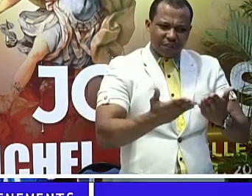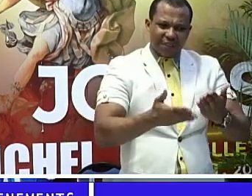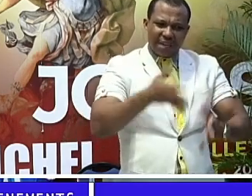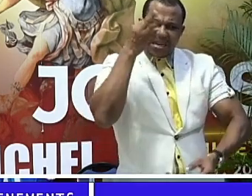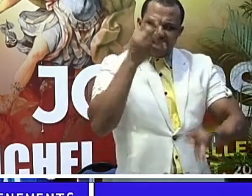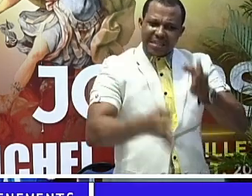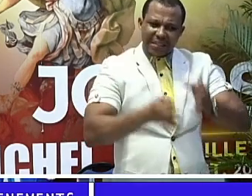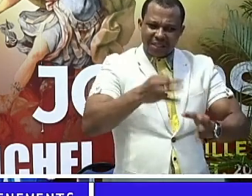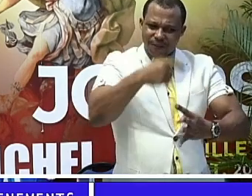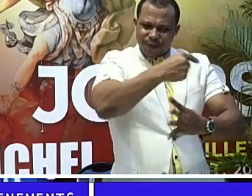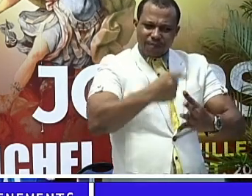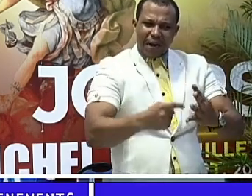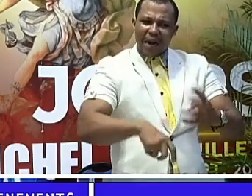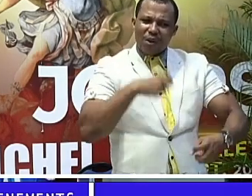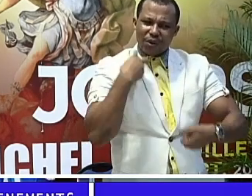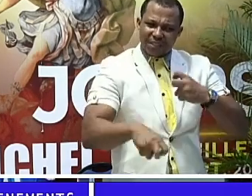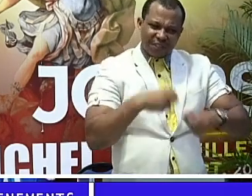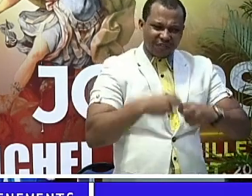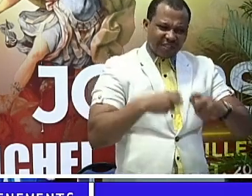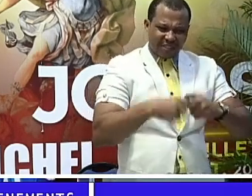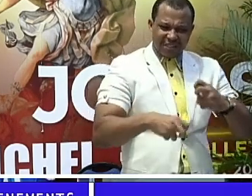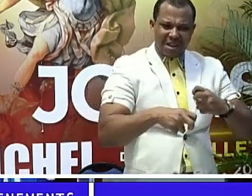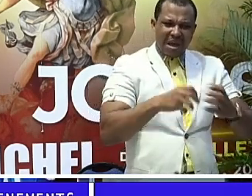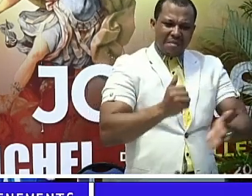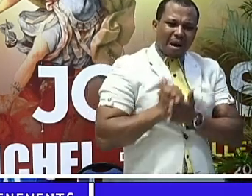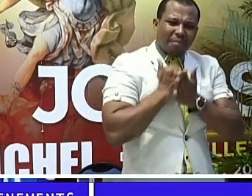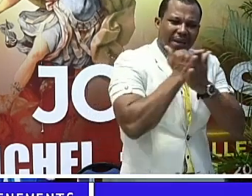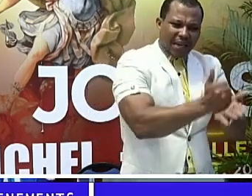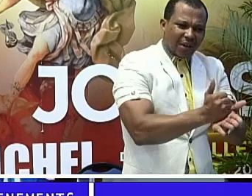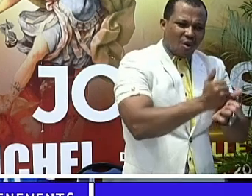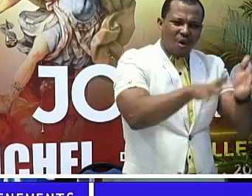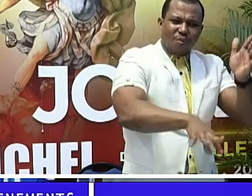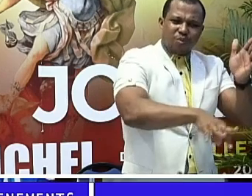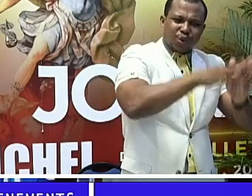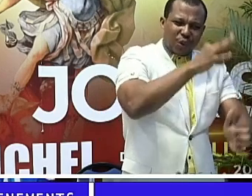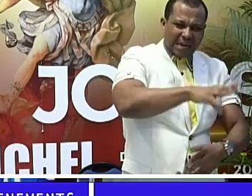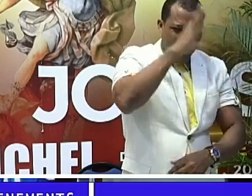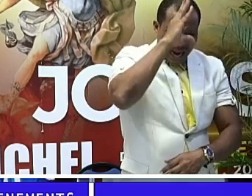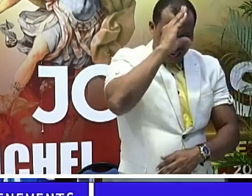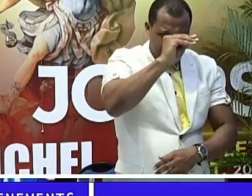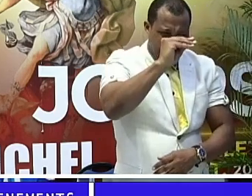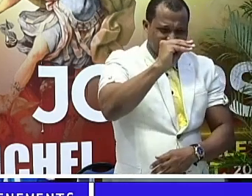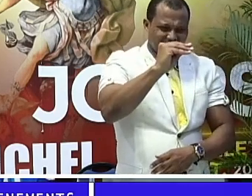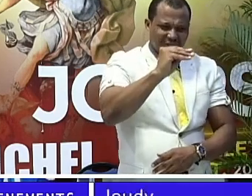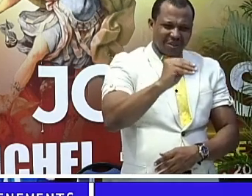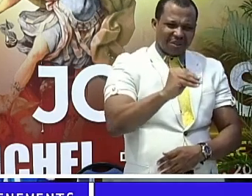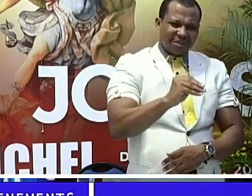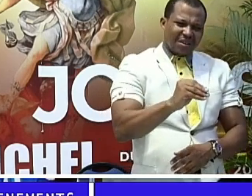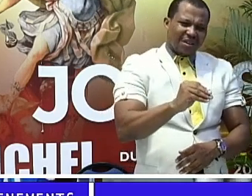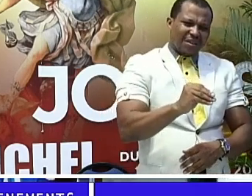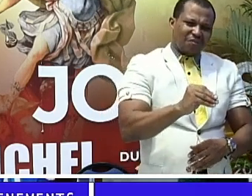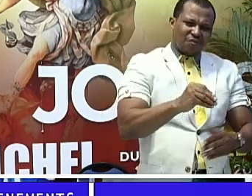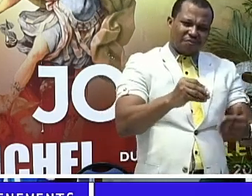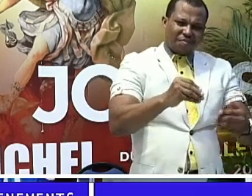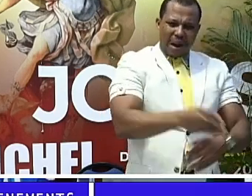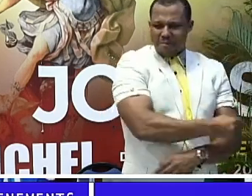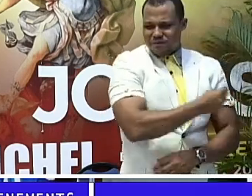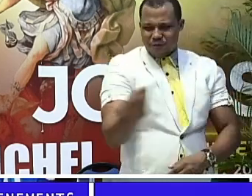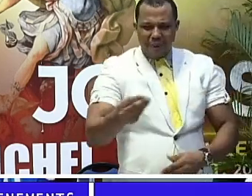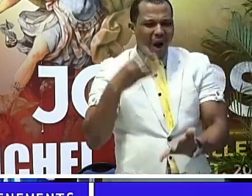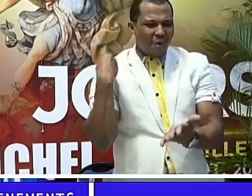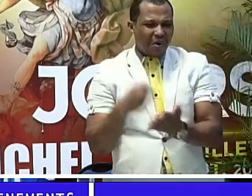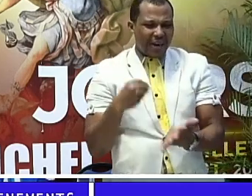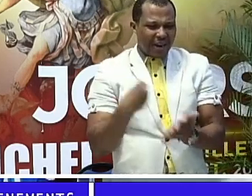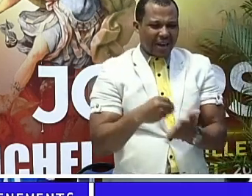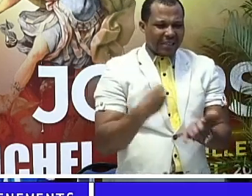difficile pour vous, m'a montre comment pour faire, pour jouer nègre, comme garçon, oui, nègre qui faut gagner l'argent. Qu'on y